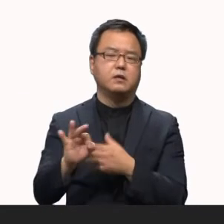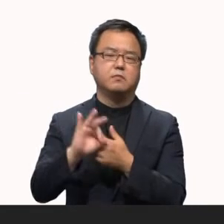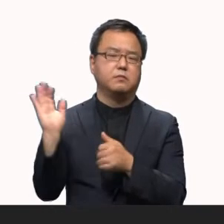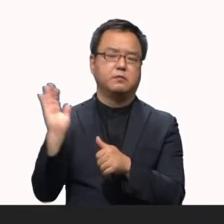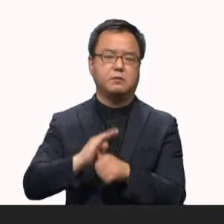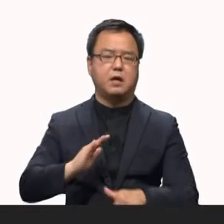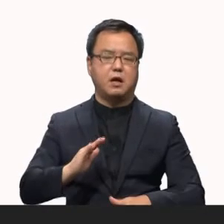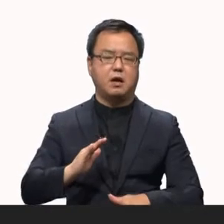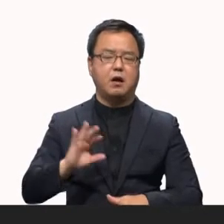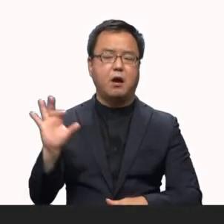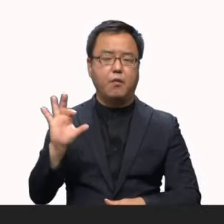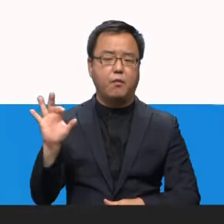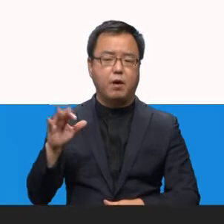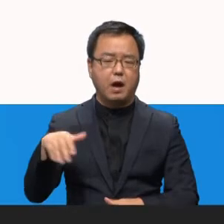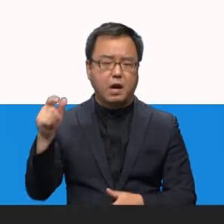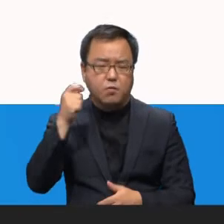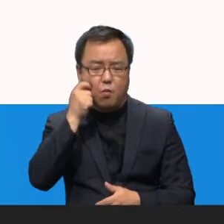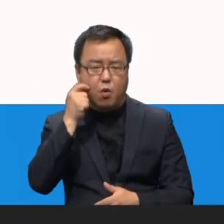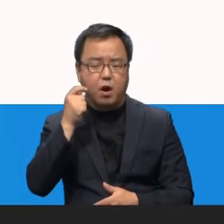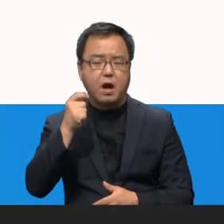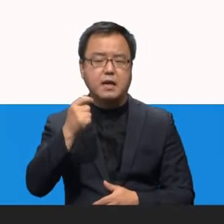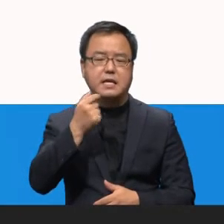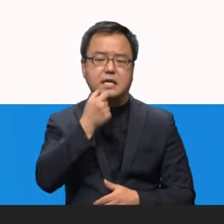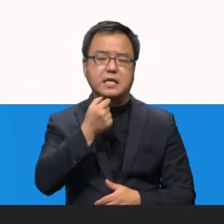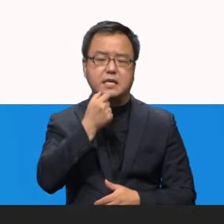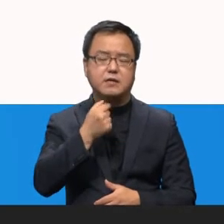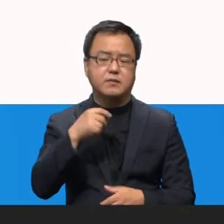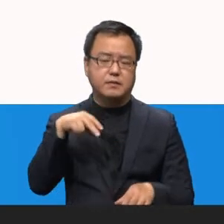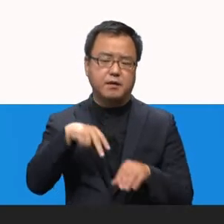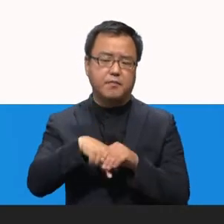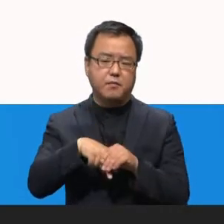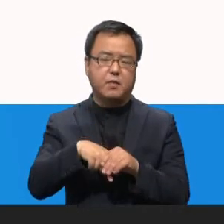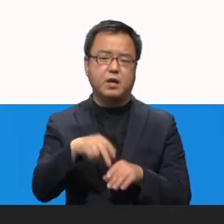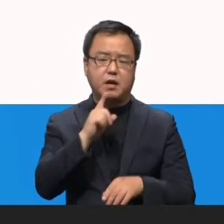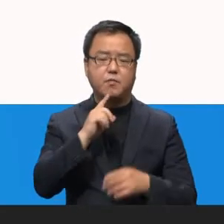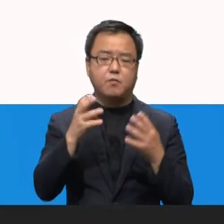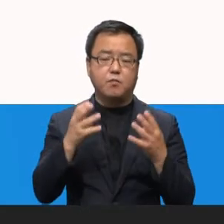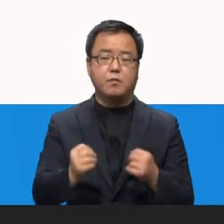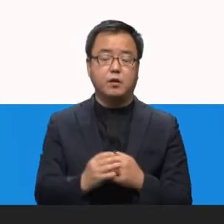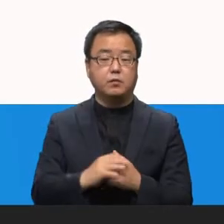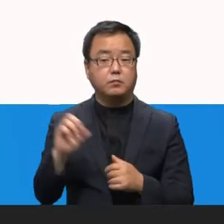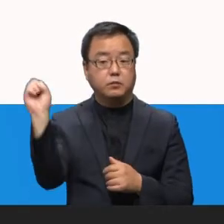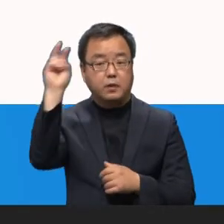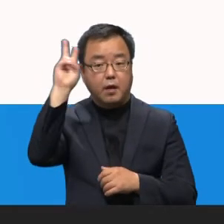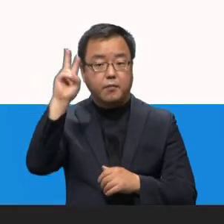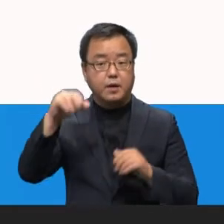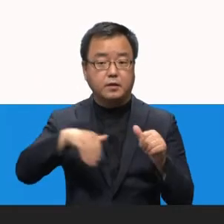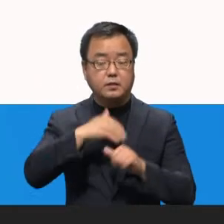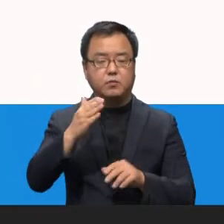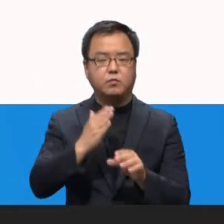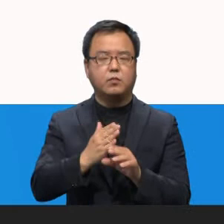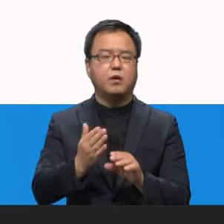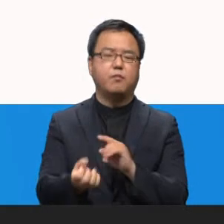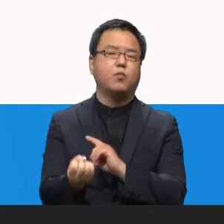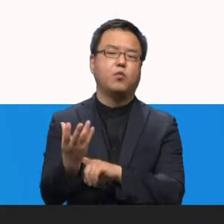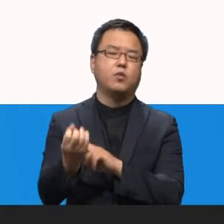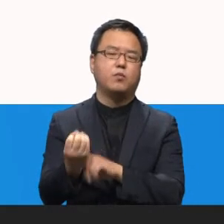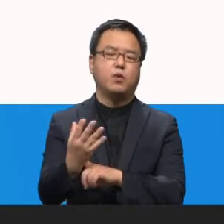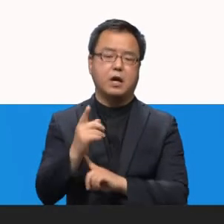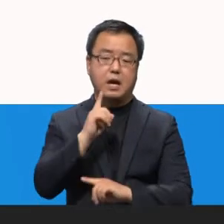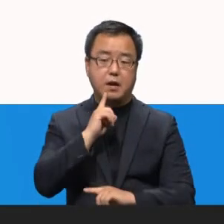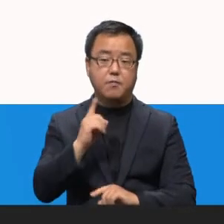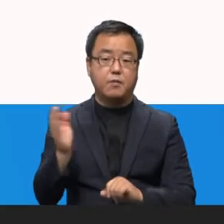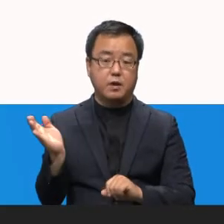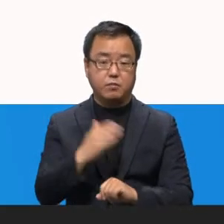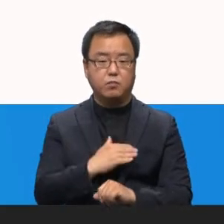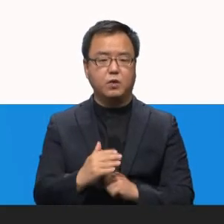화장실을 못 가서 기저귀를 착용하고 시험 봤다는 후기도 맞고요 예 돌발 사태 로 중독 보기에 있다는 하소연 부터 접속자